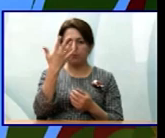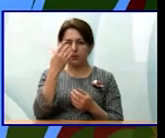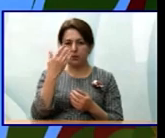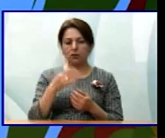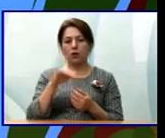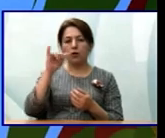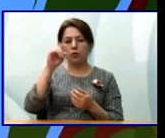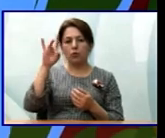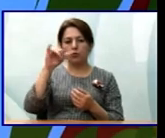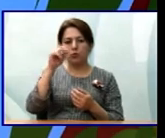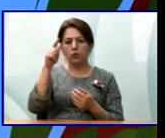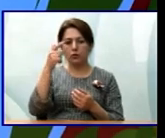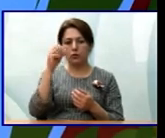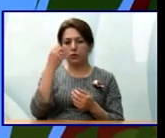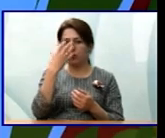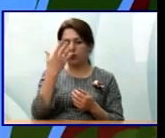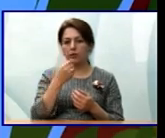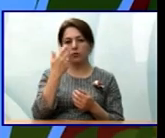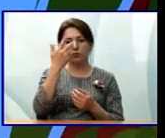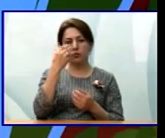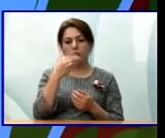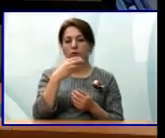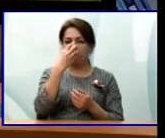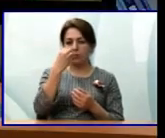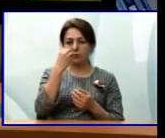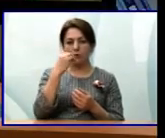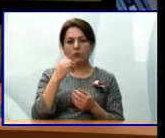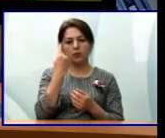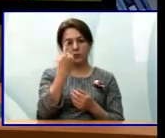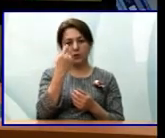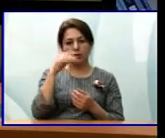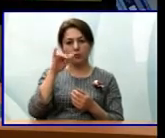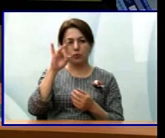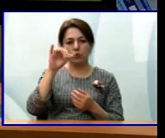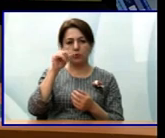ta tumshuqchali bitta urug'chisi bor.